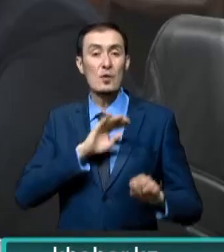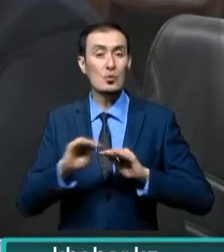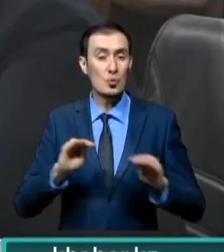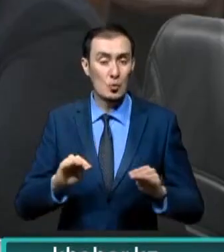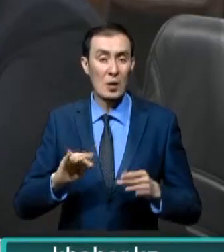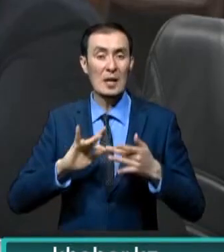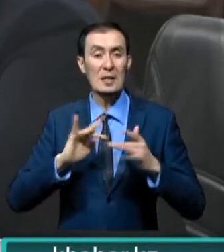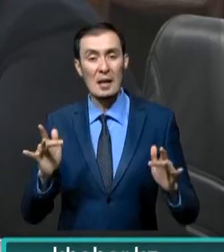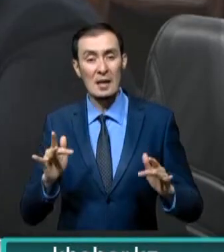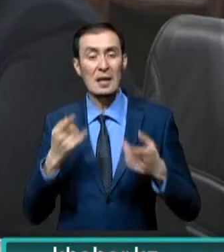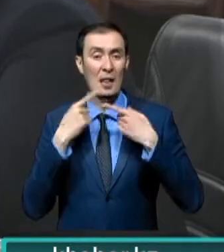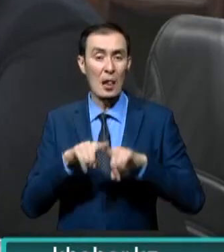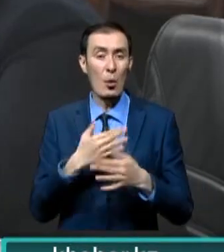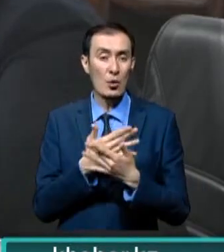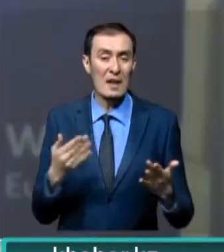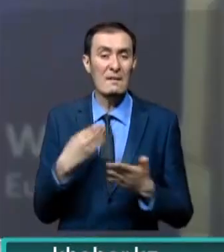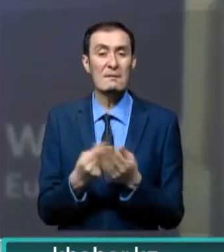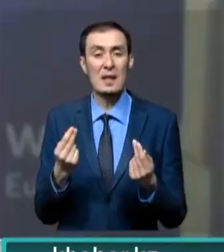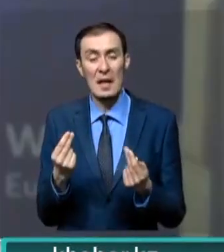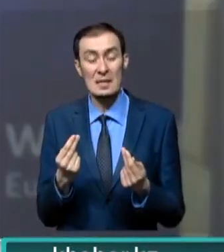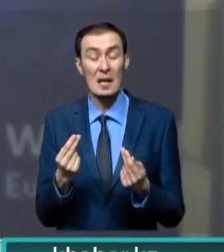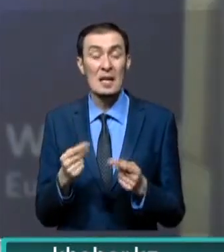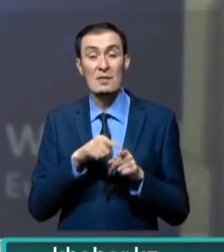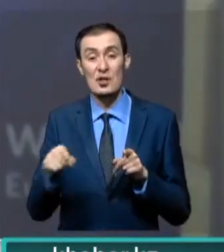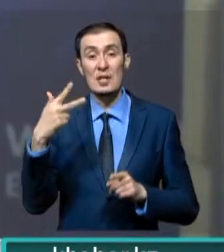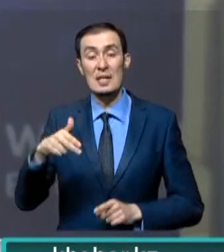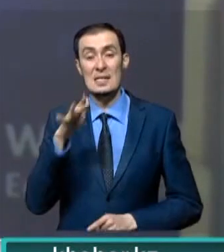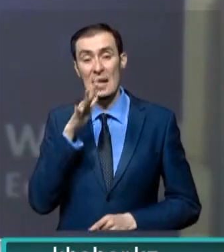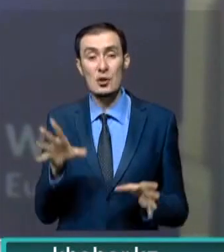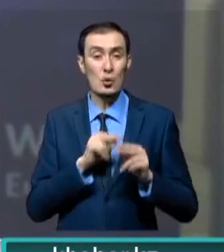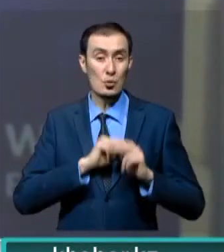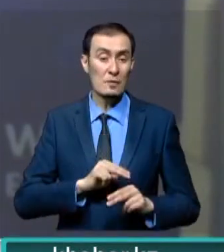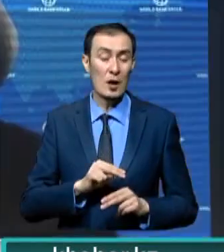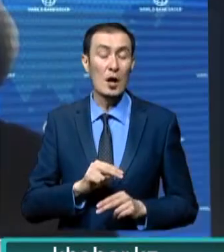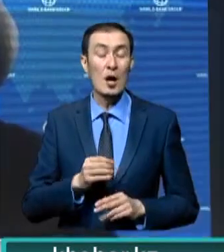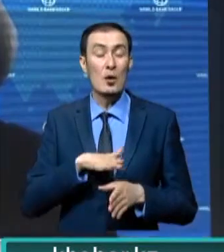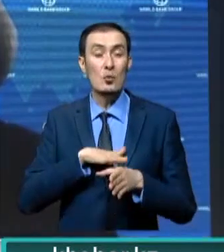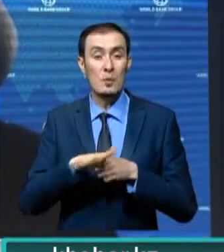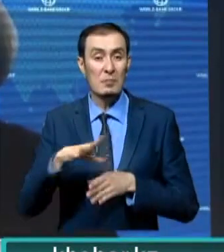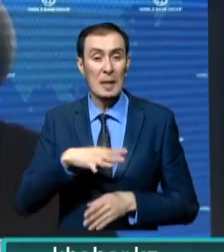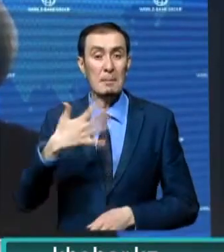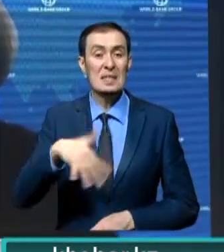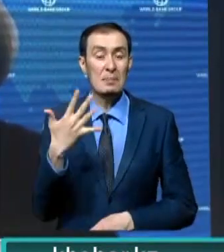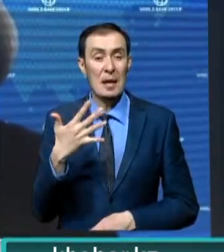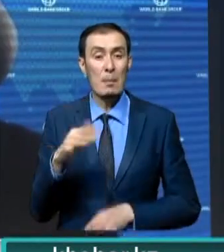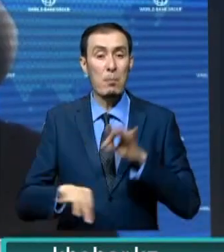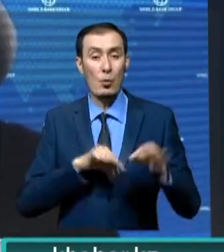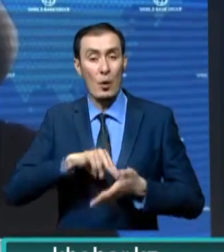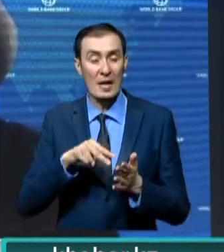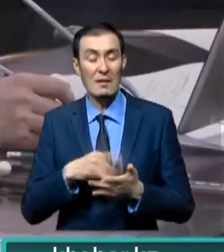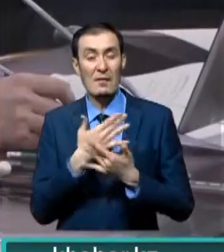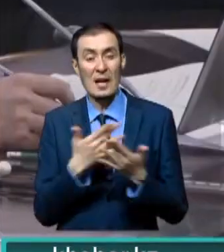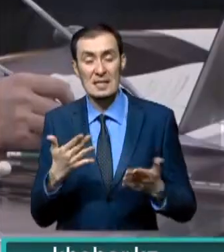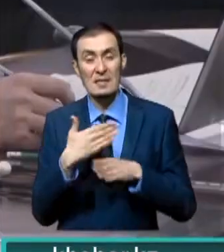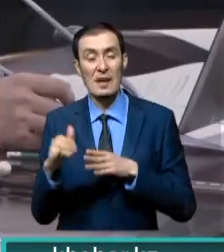инфраструктура, цифровые технологии, финансы. За 30 лет сотрудничества уже успешно реализовано 55 проектов в разных